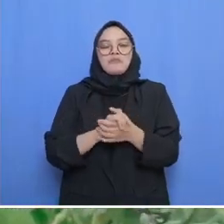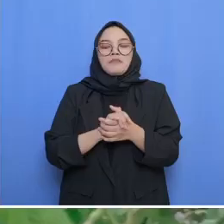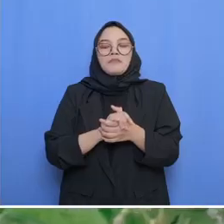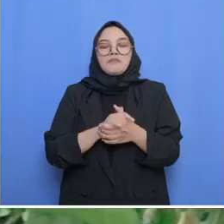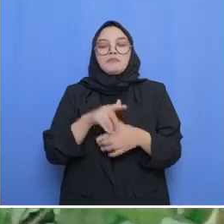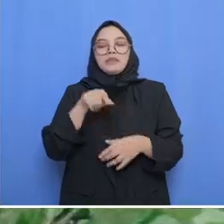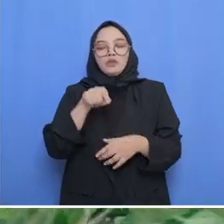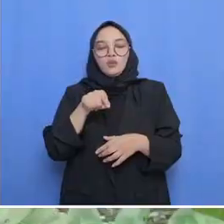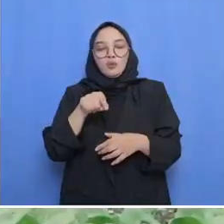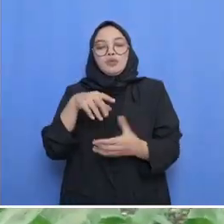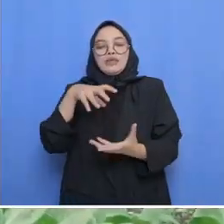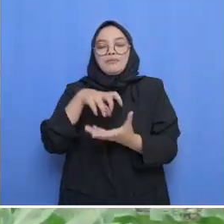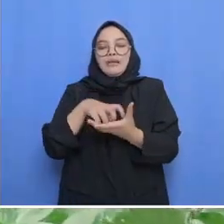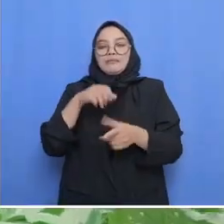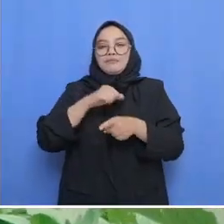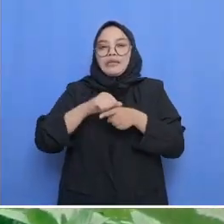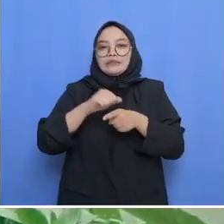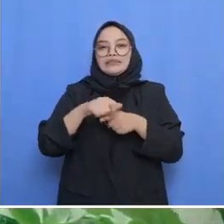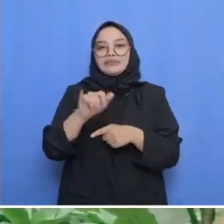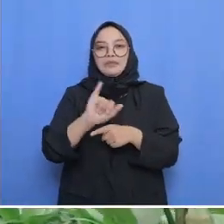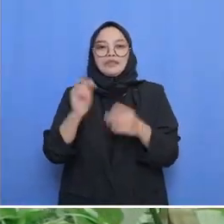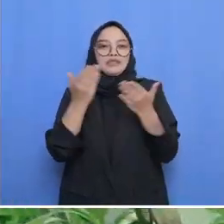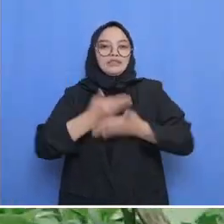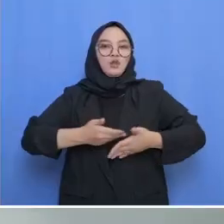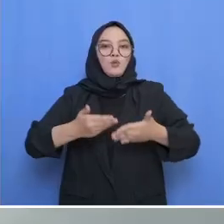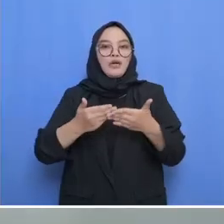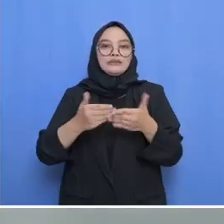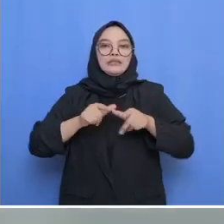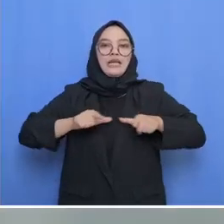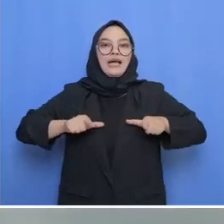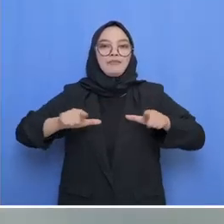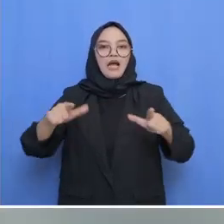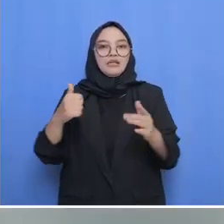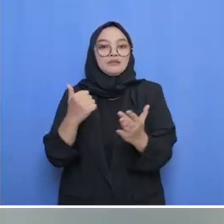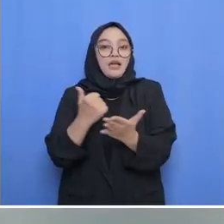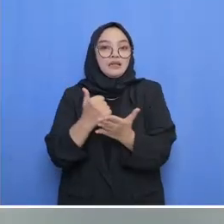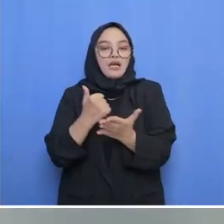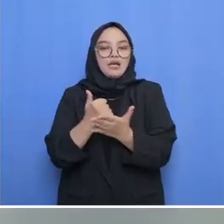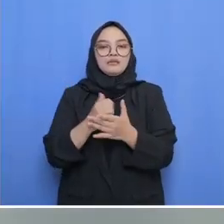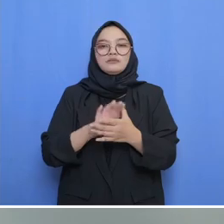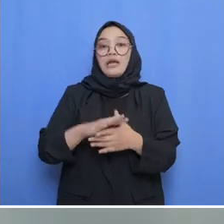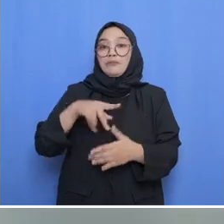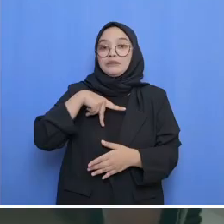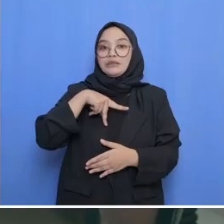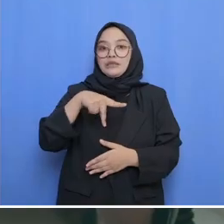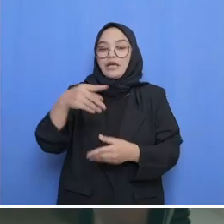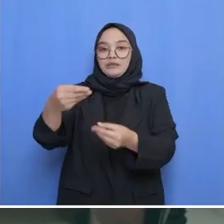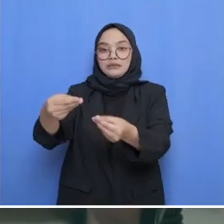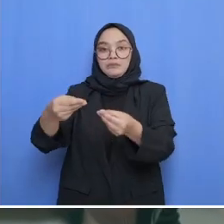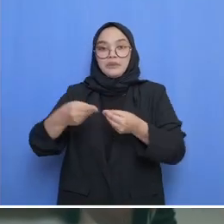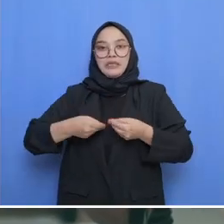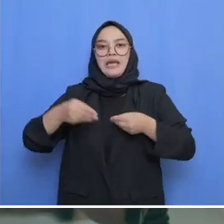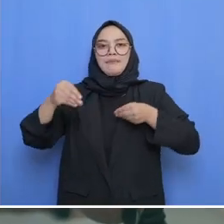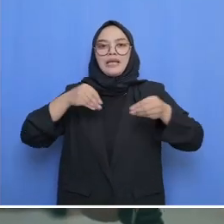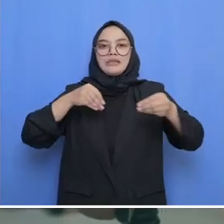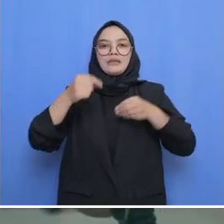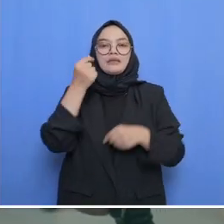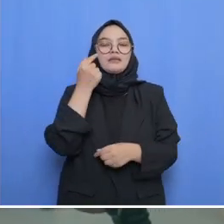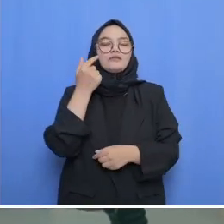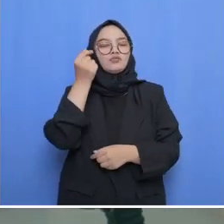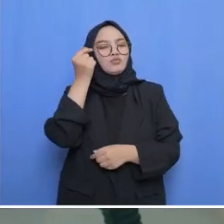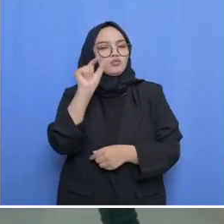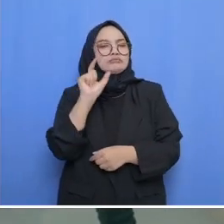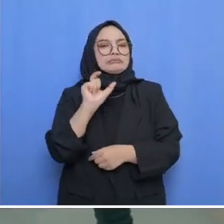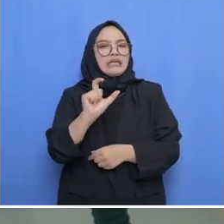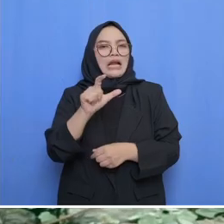pakan ternak serta opal, menjadikan tempat pelatihan seperti kondisi nyata di lapangan. Peserta akan